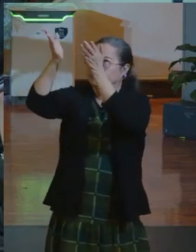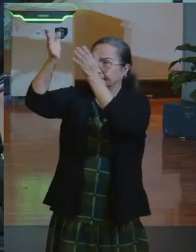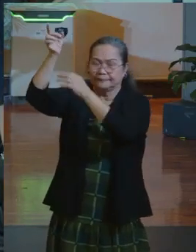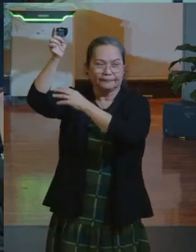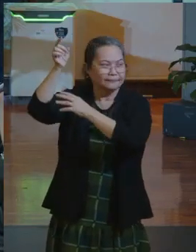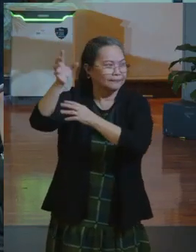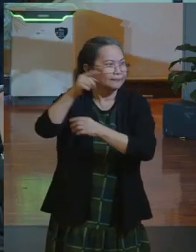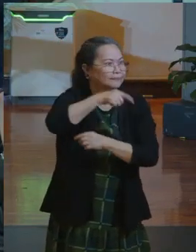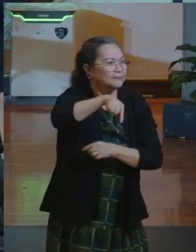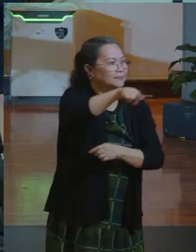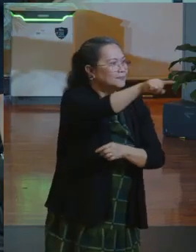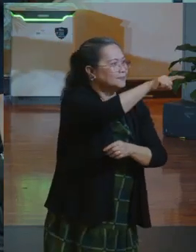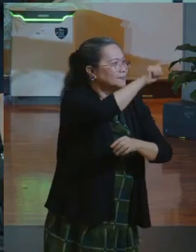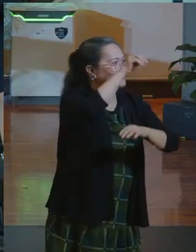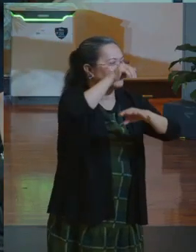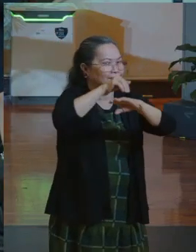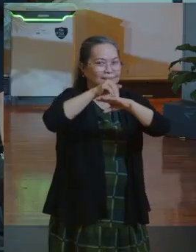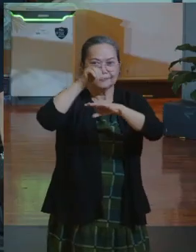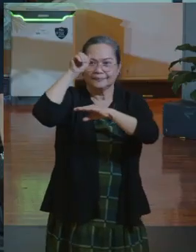be sent.